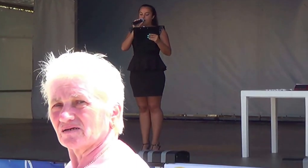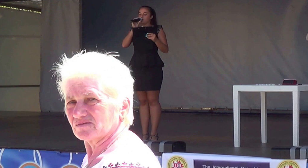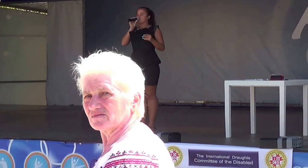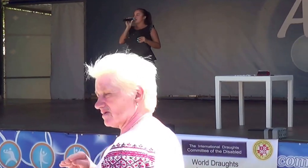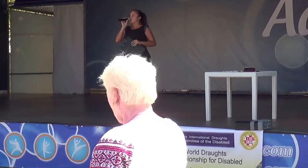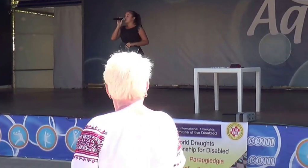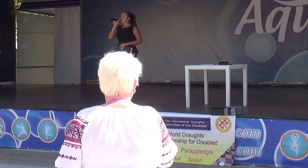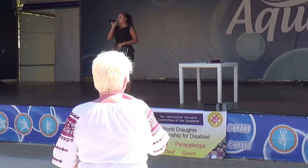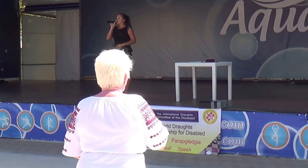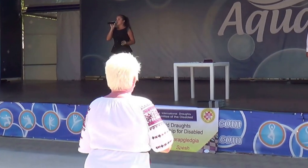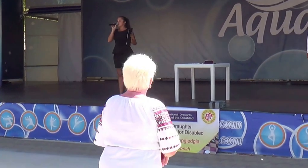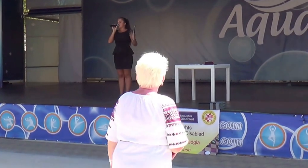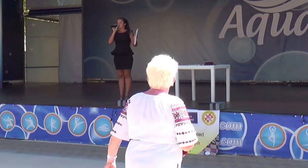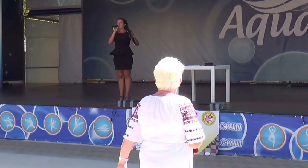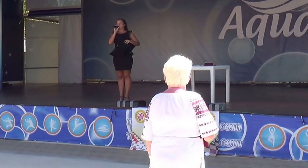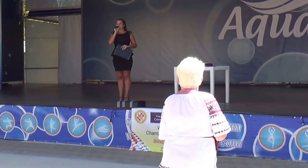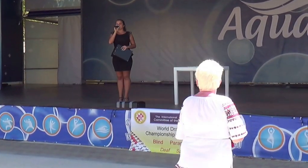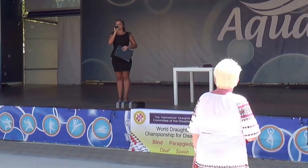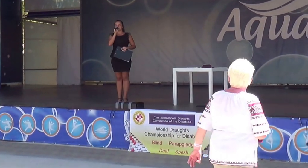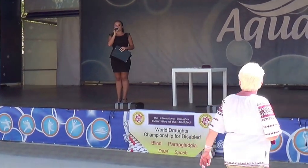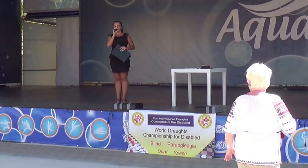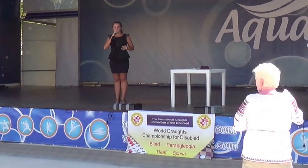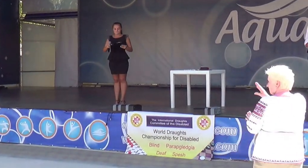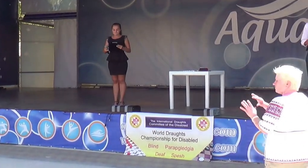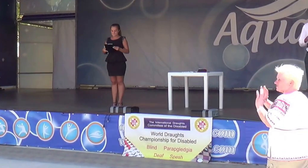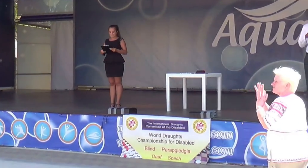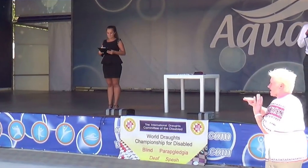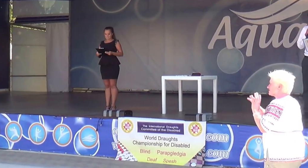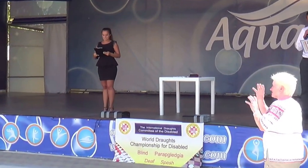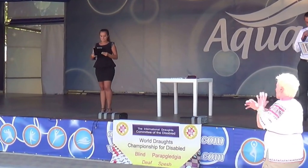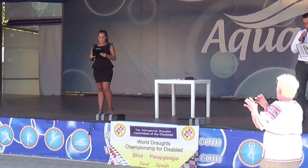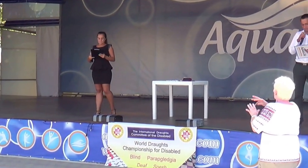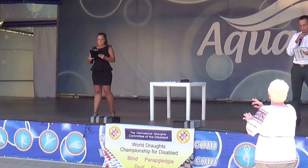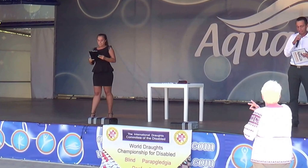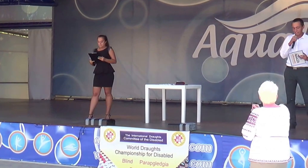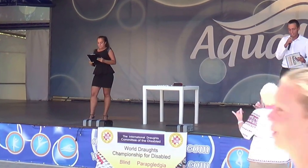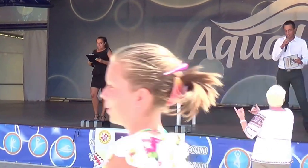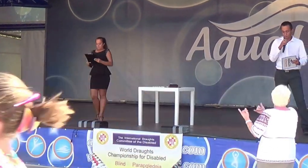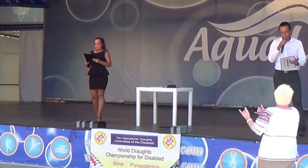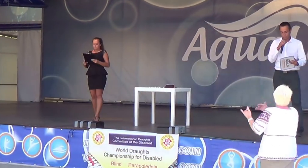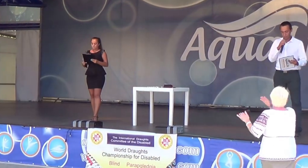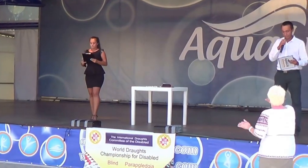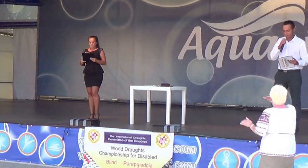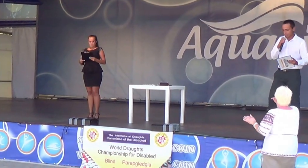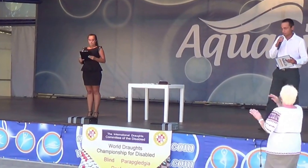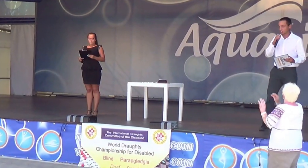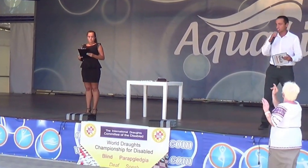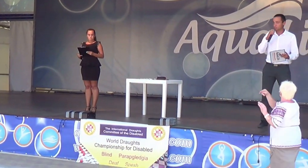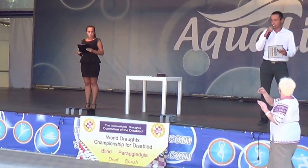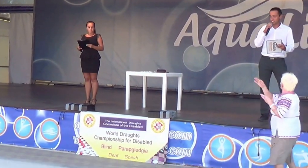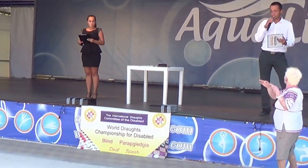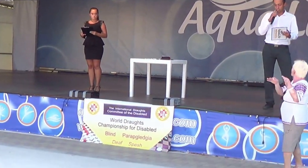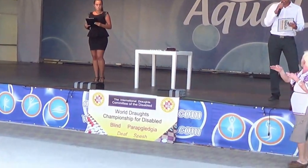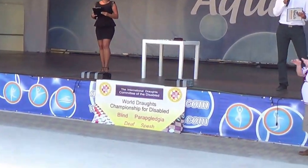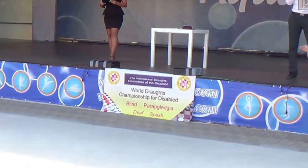доске представлены практически во всех странах мира. Сегодня в Болгарии стартует чемпионат мира по